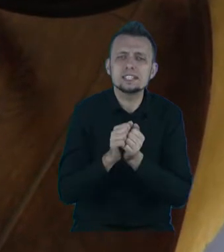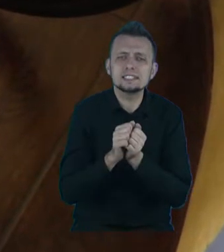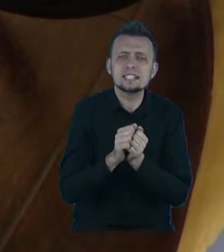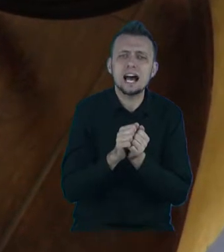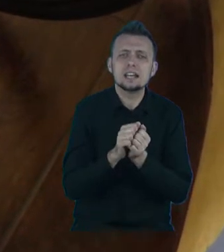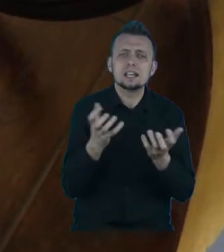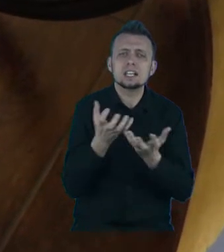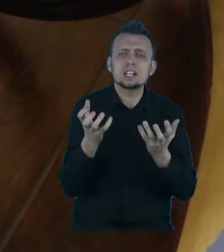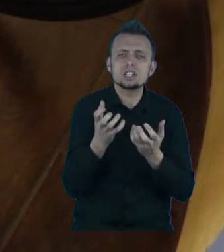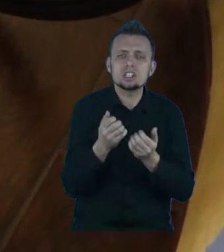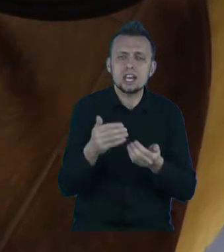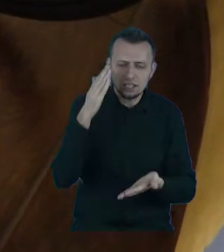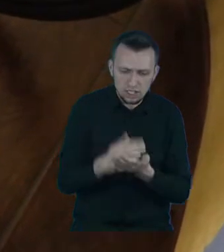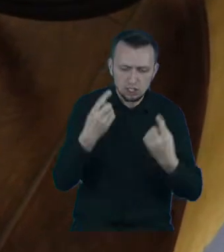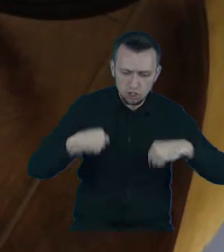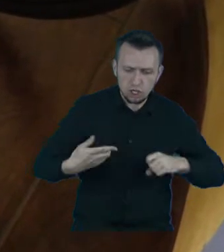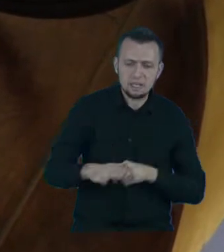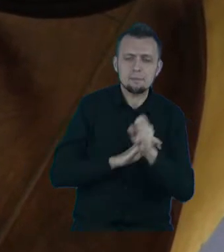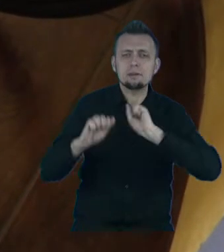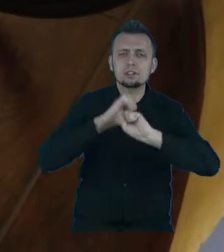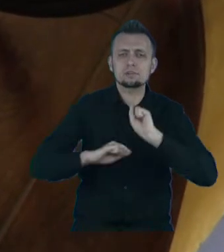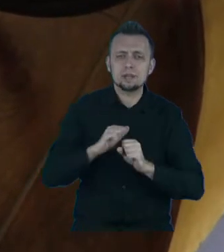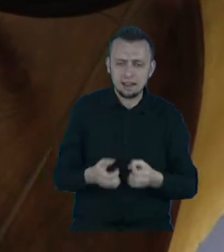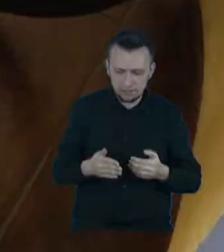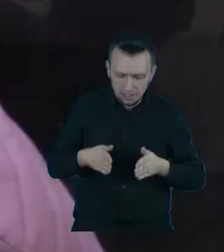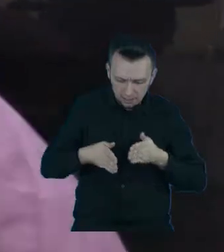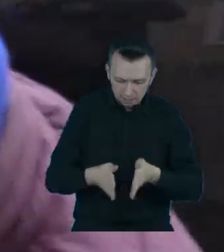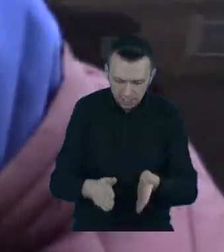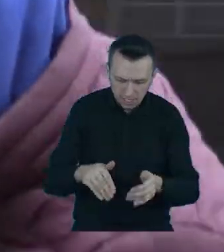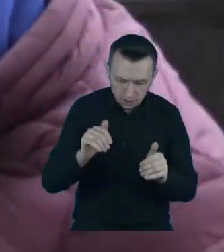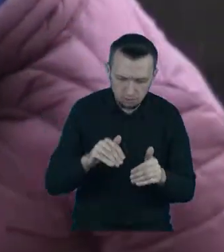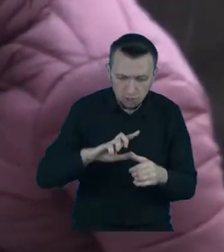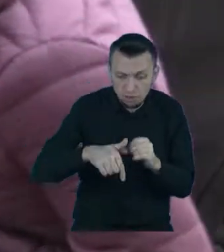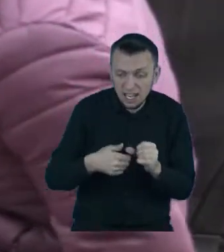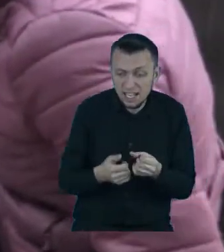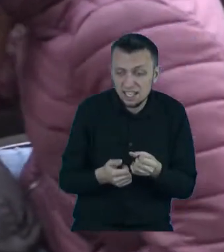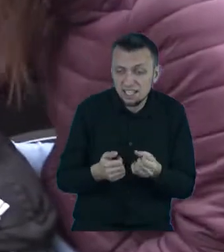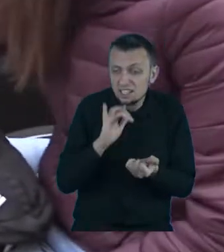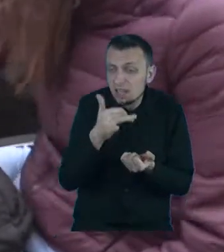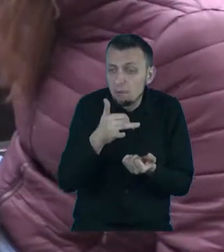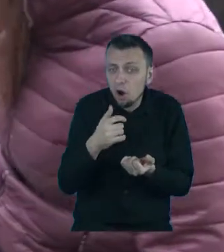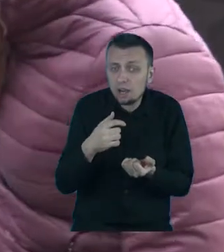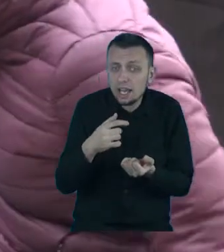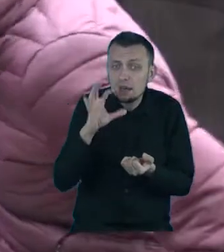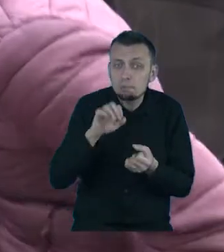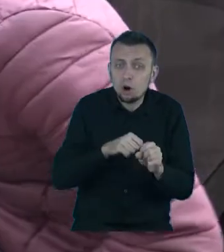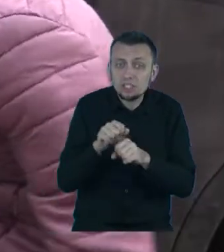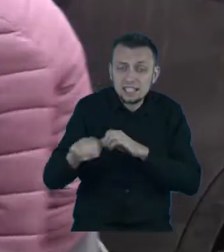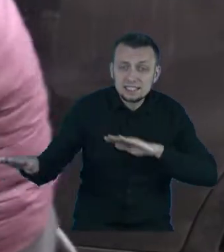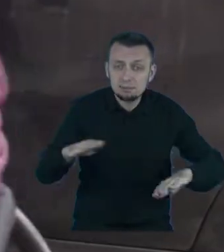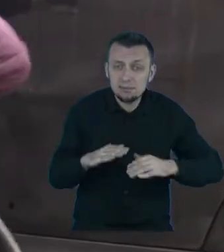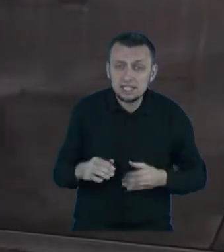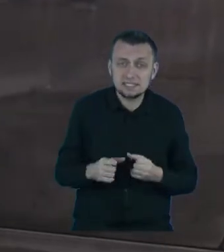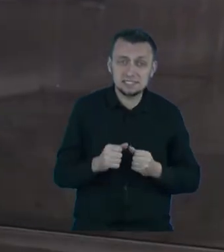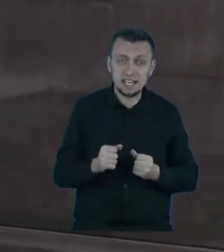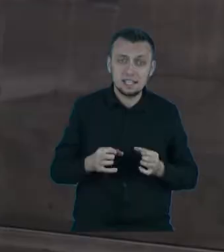kopercie, to ta koperta nie spełnia absolutnie standardów, które powinny być, bo jest miejsce na auto, owszem, ale już na otworzenie